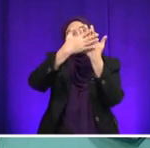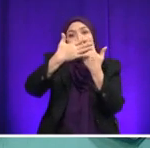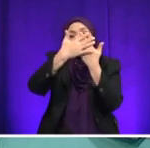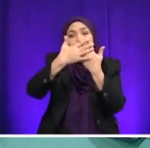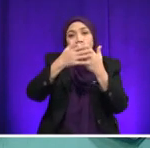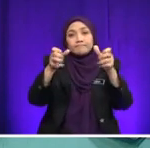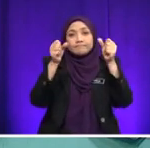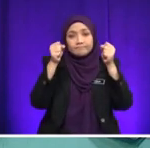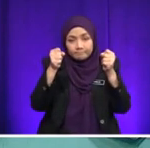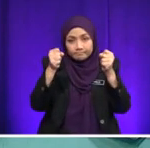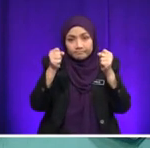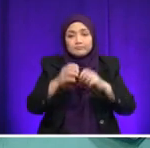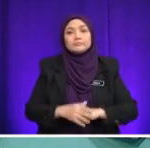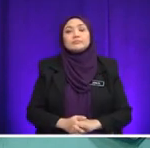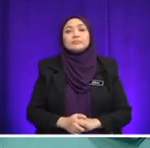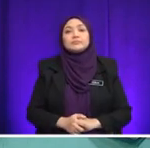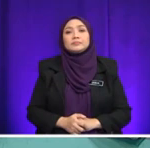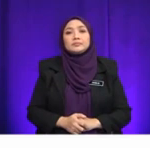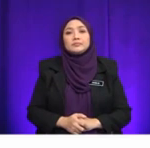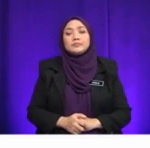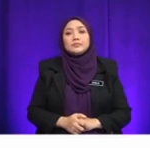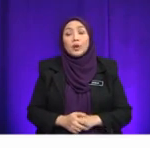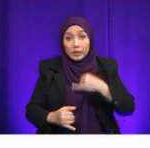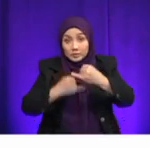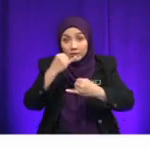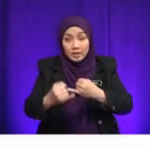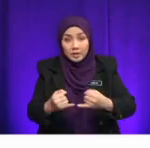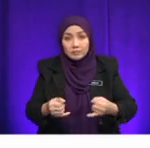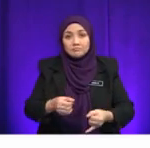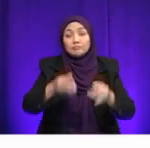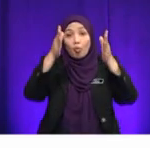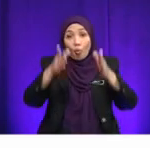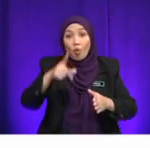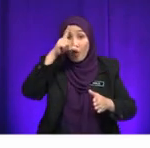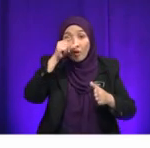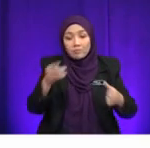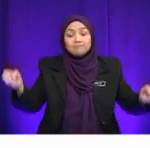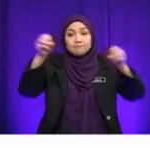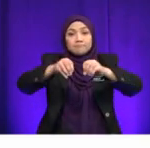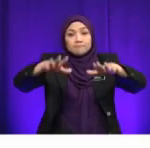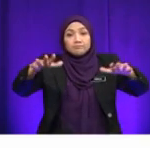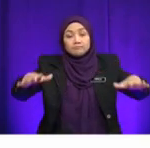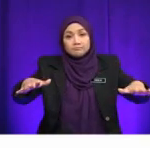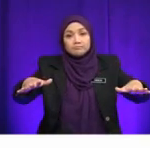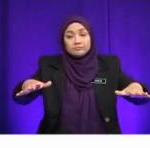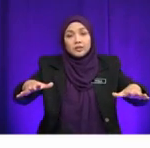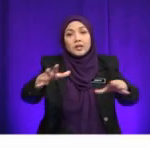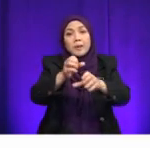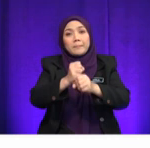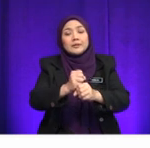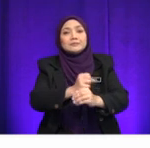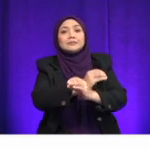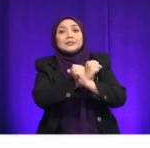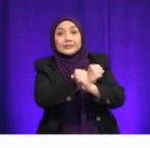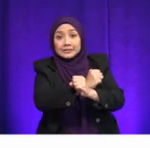inilah kepada ketika kejayaan British menyekatnya gerakan anti penyerahan di Sarawak